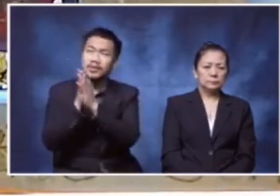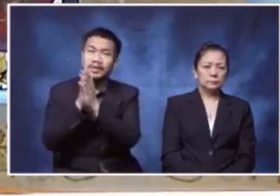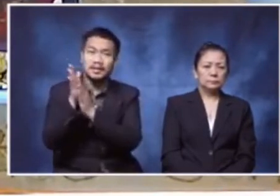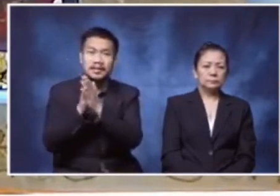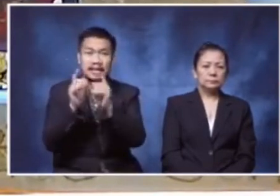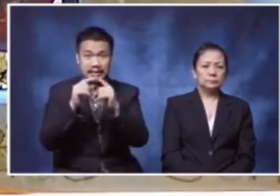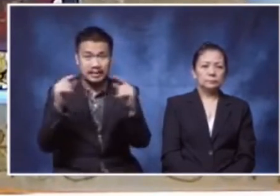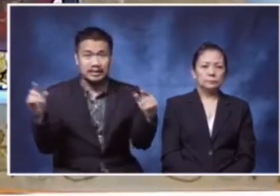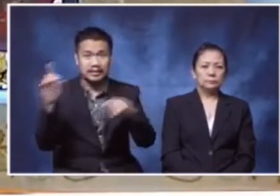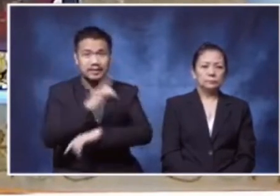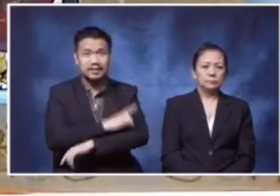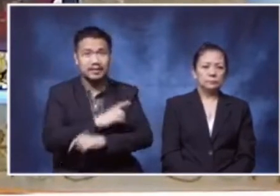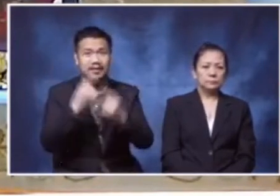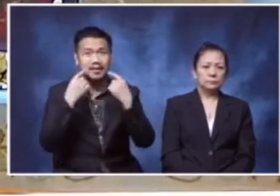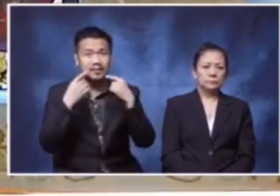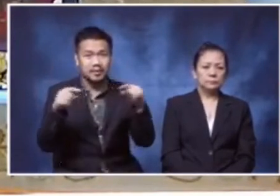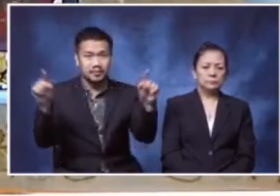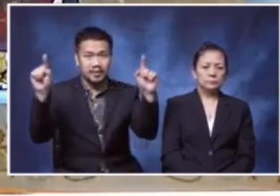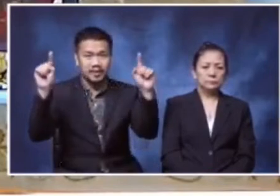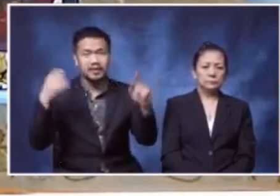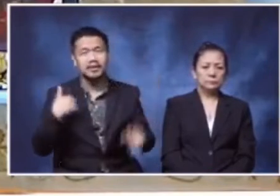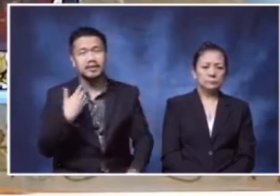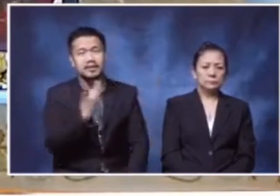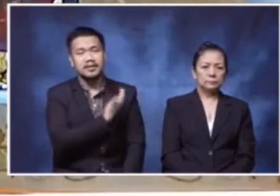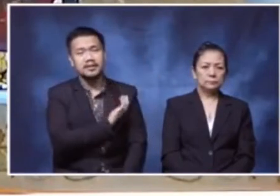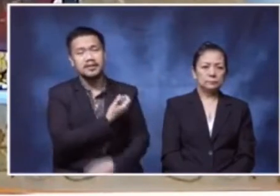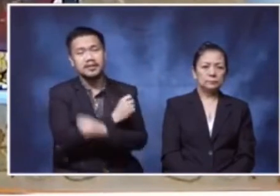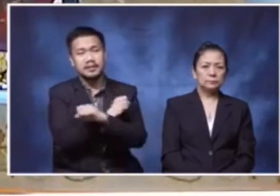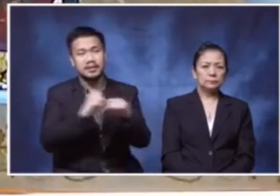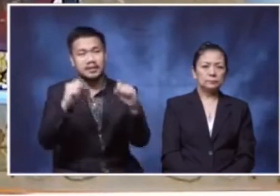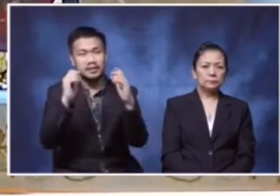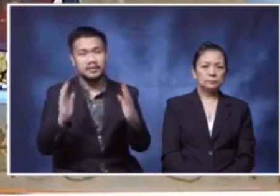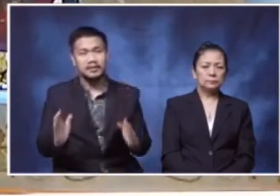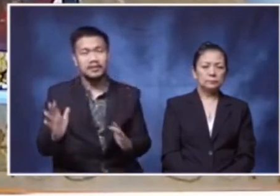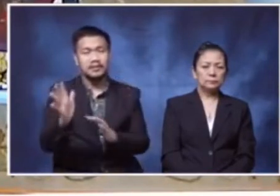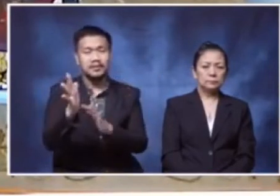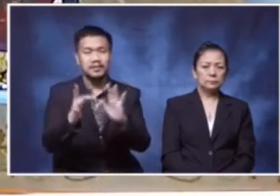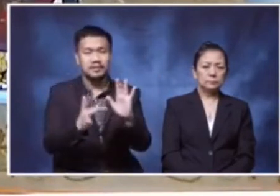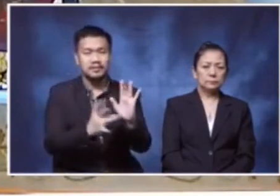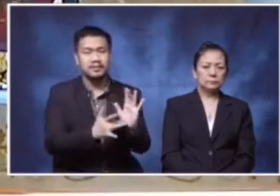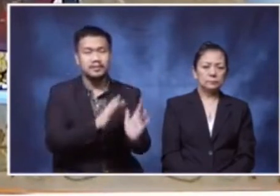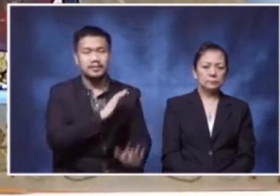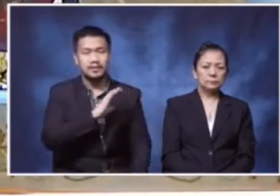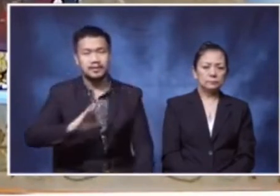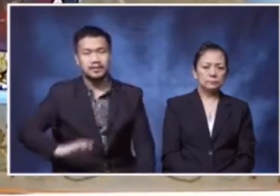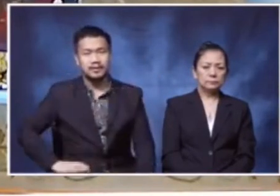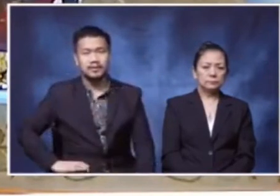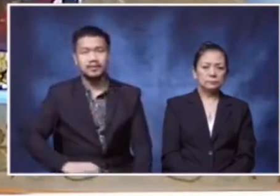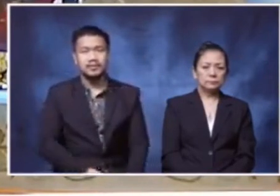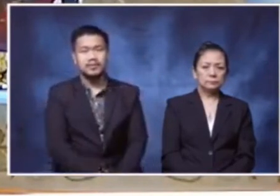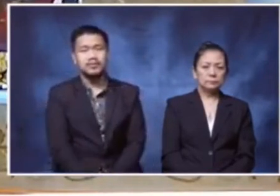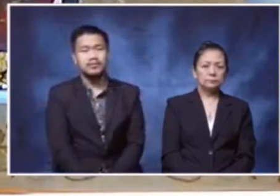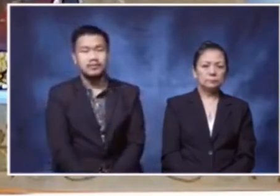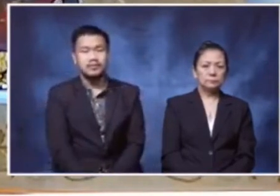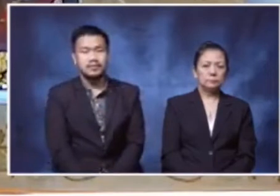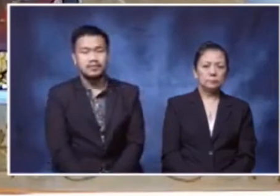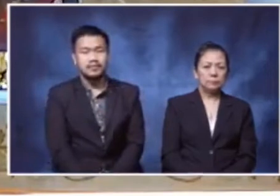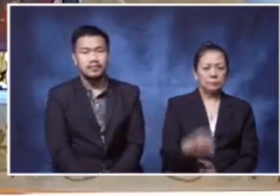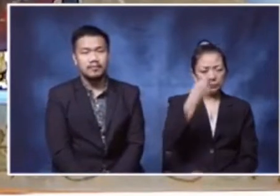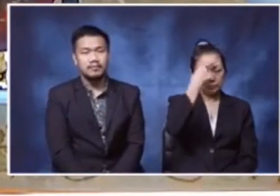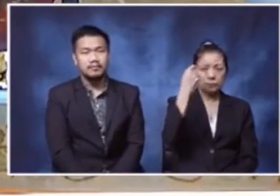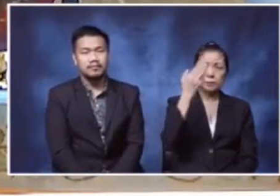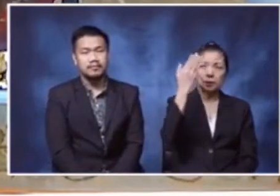pinananabikan ang dakilang araw ng pagpapahayag ng tagapagligtas naming si Hesukristo.